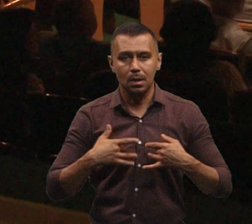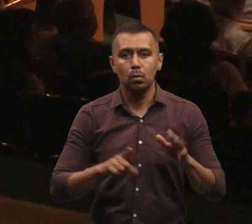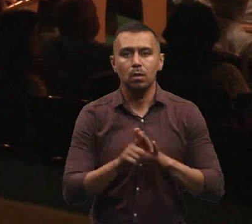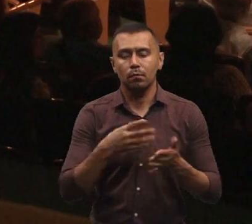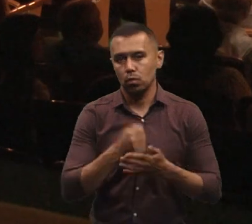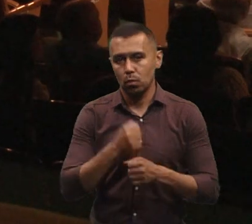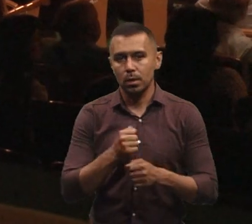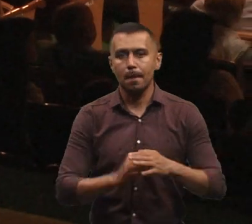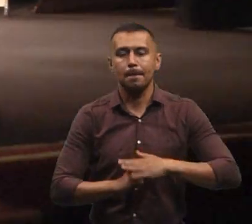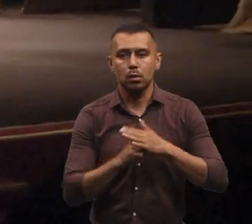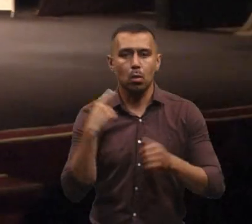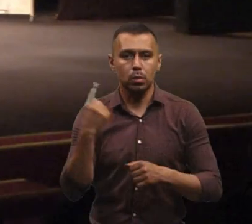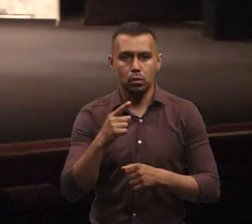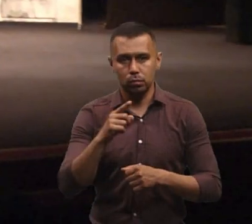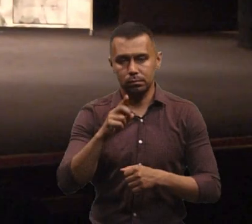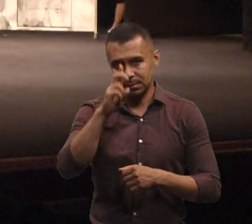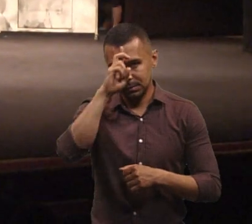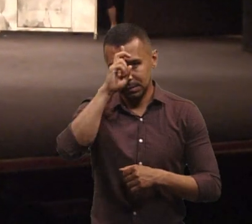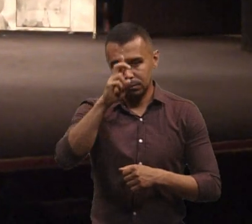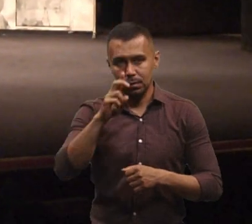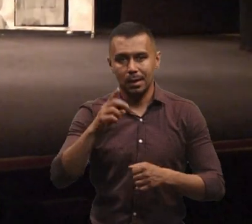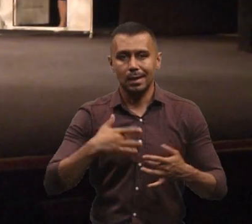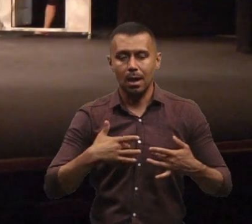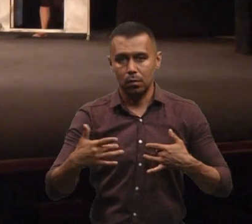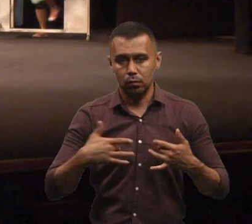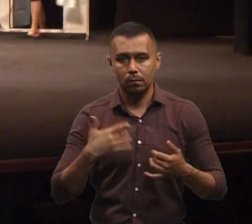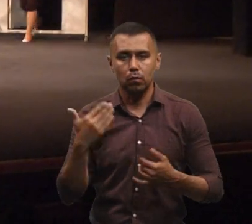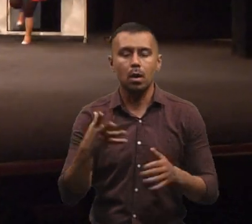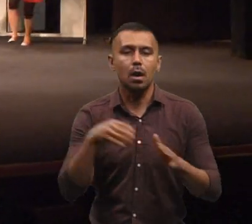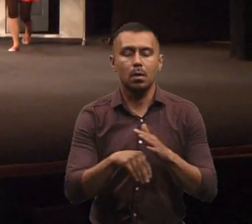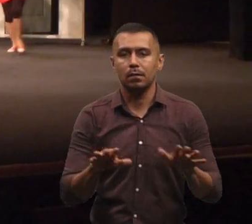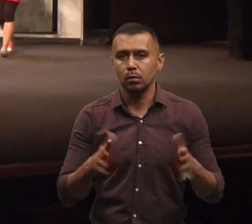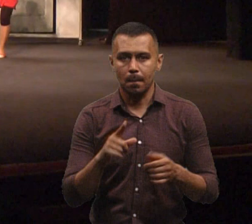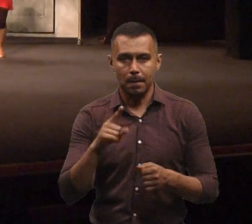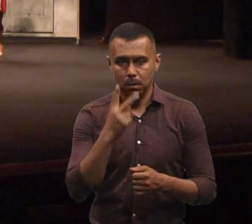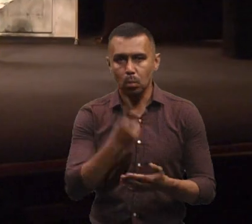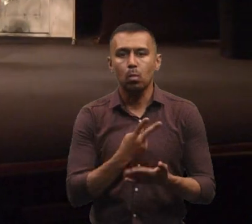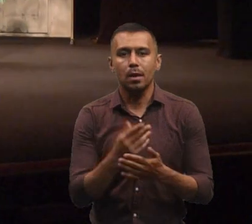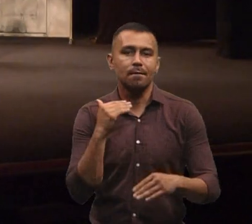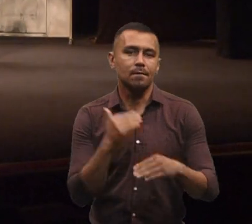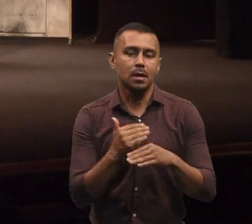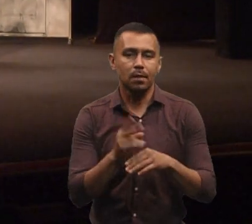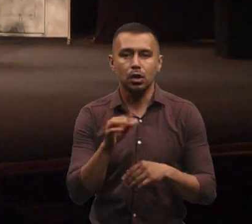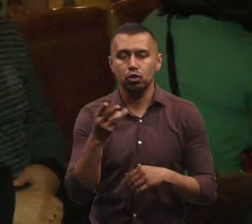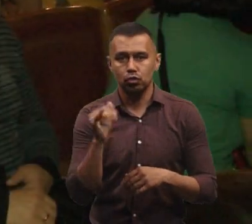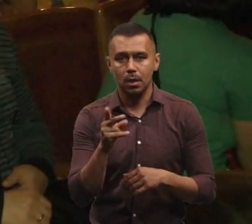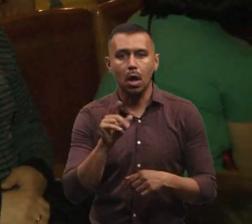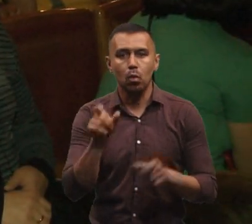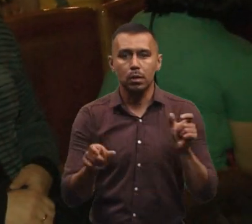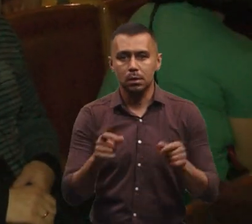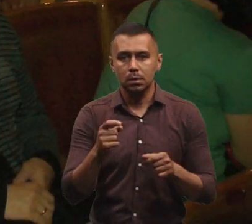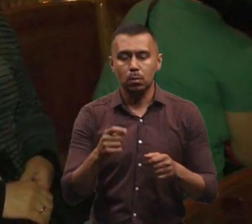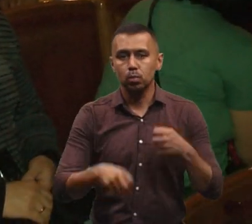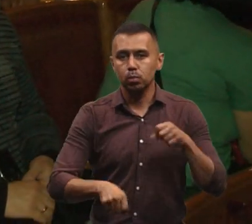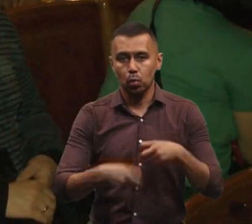свою роботу на базі облмуздрамтеатру імені Михайла Старицького. В його рамках відбувся перший показ вистави «Кайдаші» для людей із порушенням